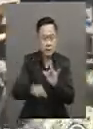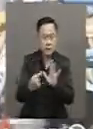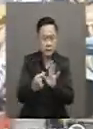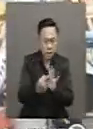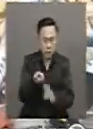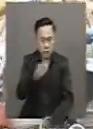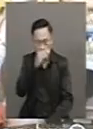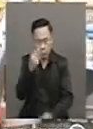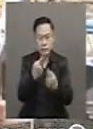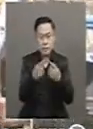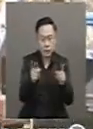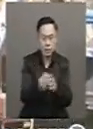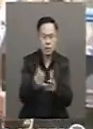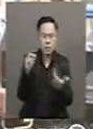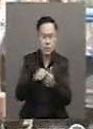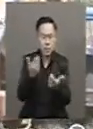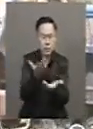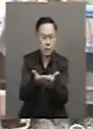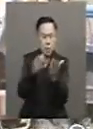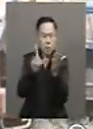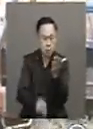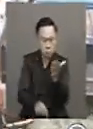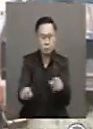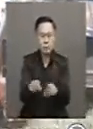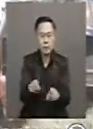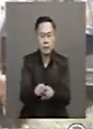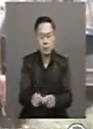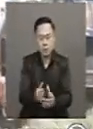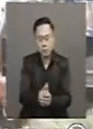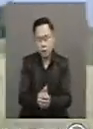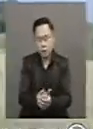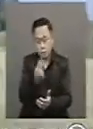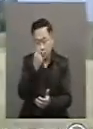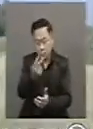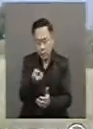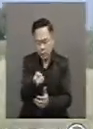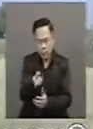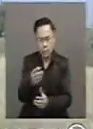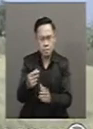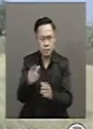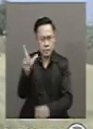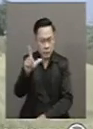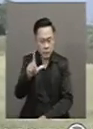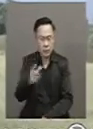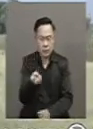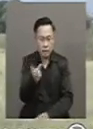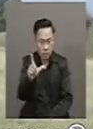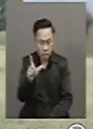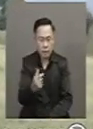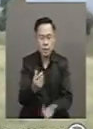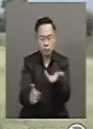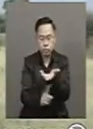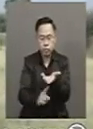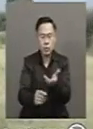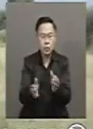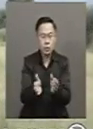อนนี้ปัญหาราคาข้าวก็ตกต่ำเช่นเดียวกันครับถ้าไปดูราคาข้าวเปลือกเจ้าตันหนึ่ง 6,000 บาทแต่ถ้าเป็น